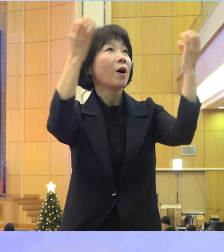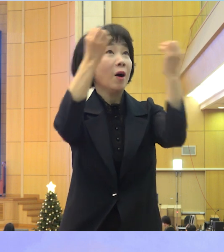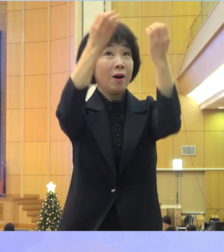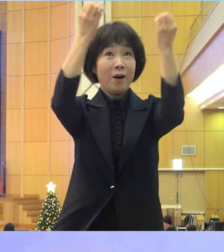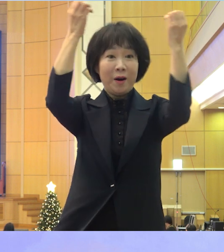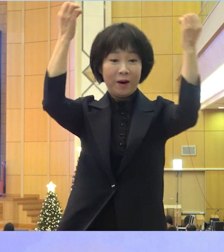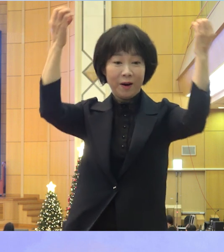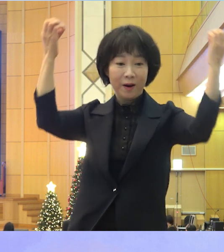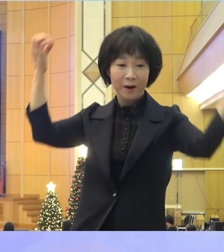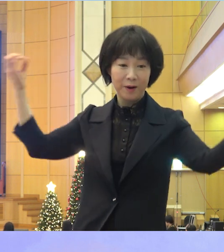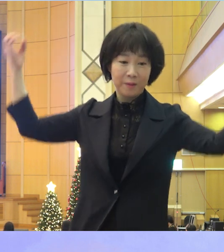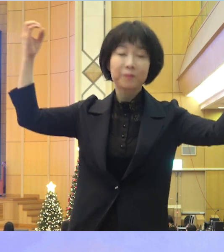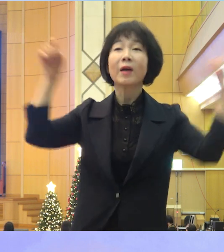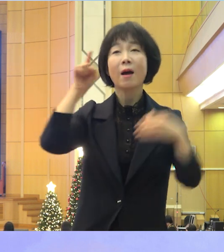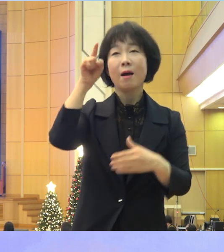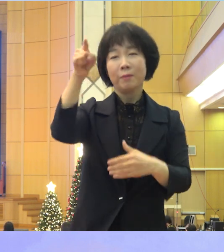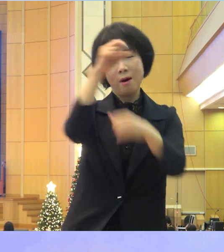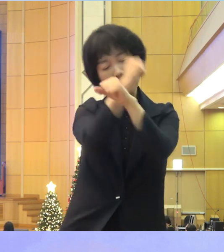빛나며